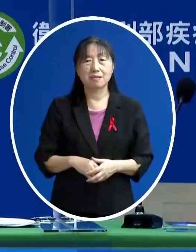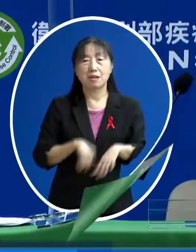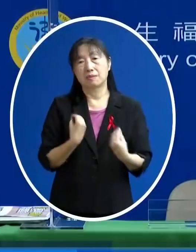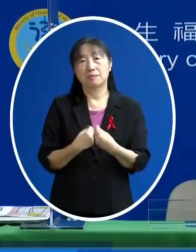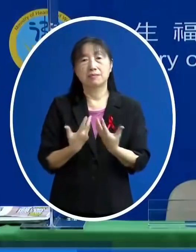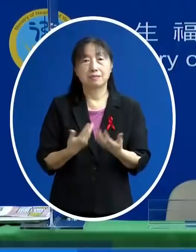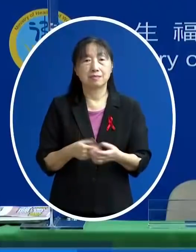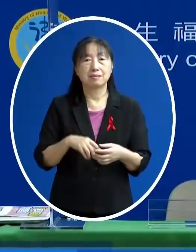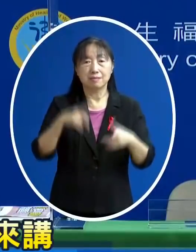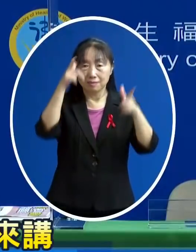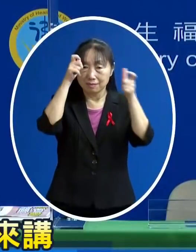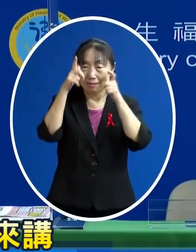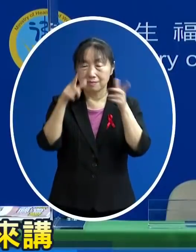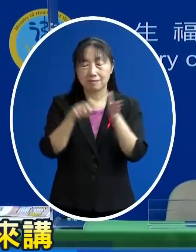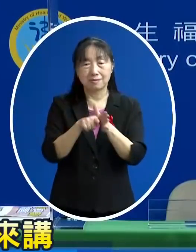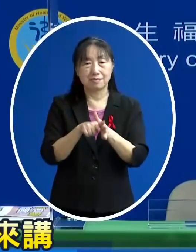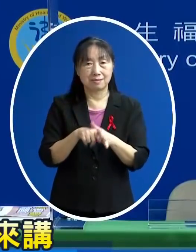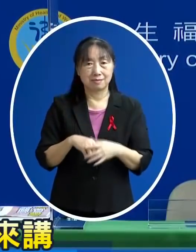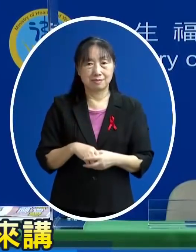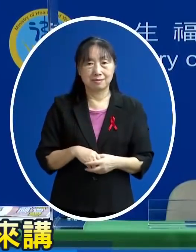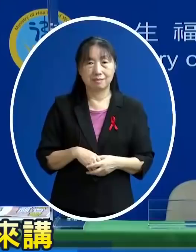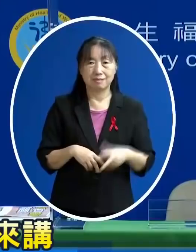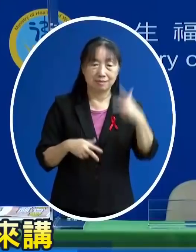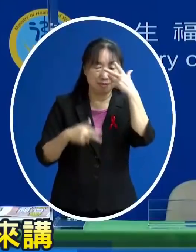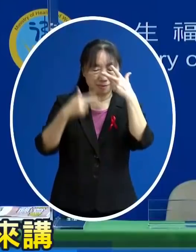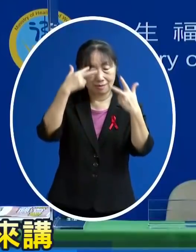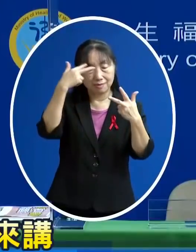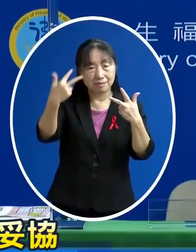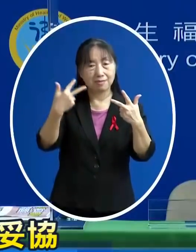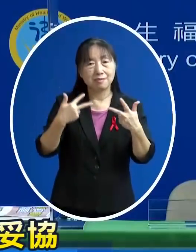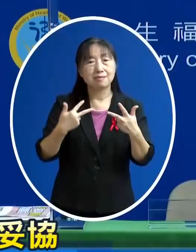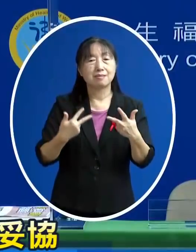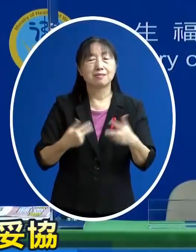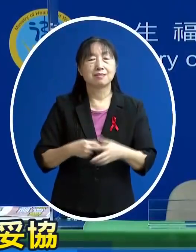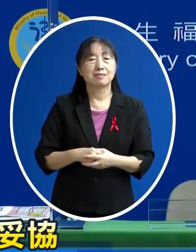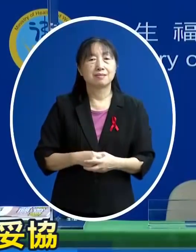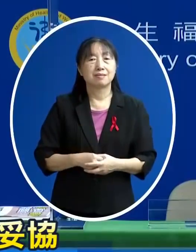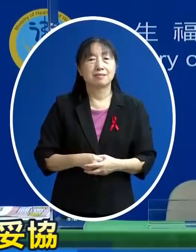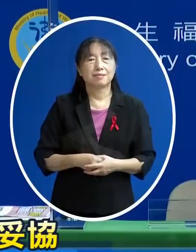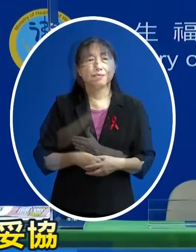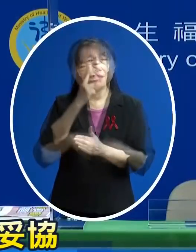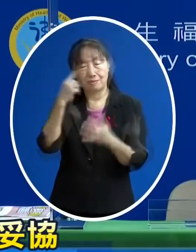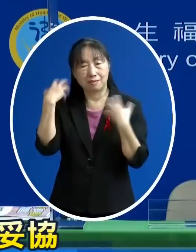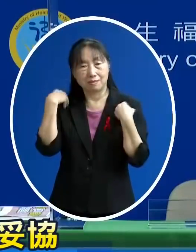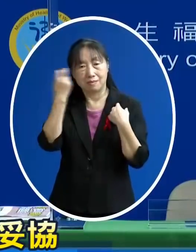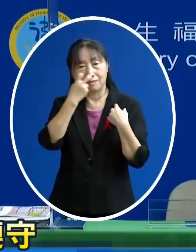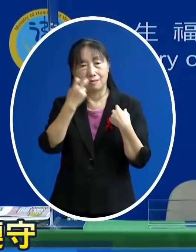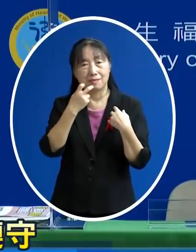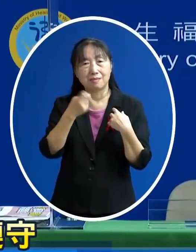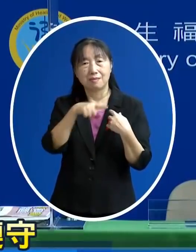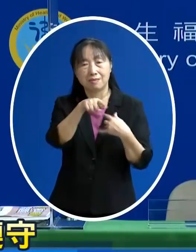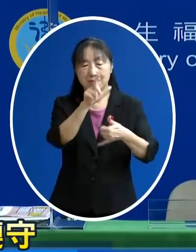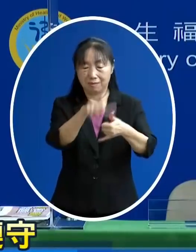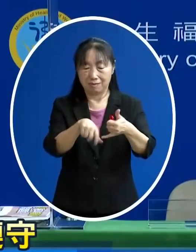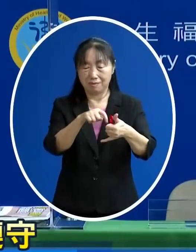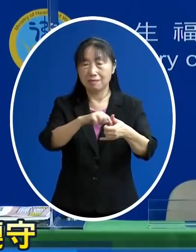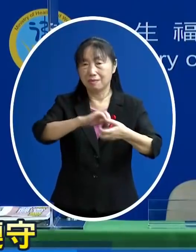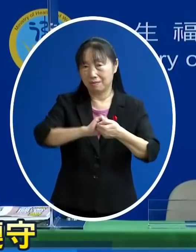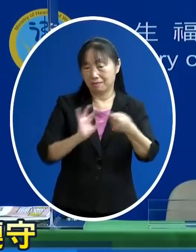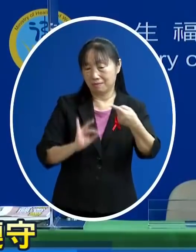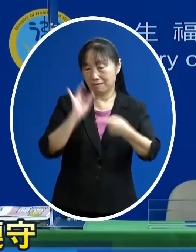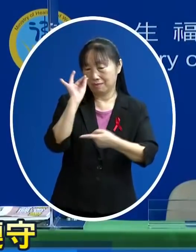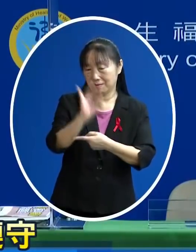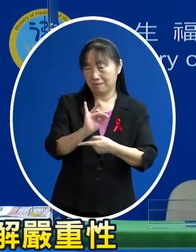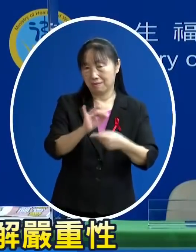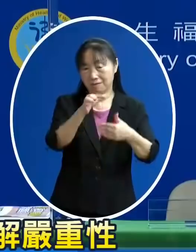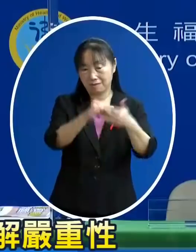守边境。 春节期间，我们这个对于7+7来讲，当然它是一个有点妥协，一定要100%遵